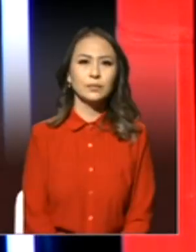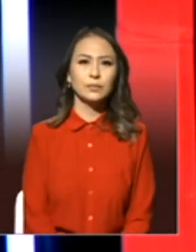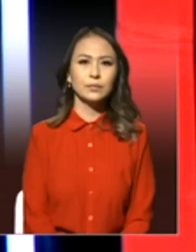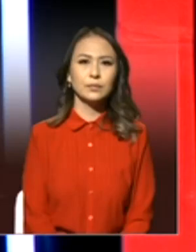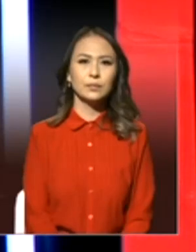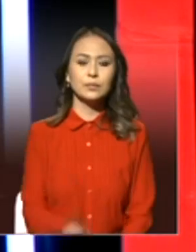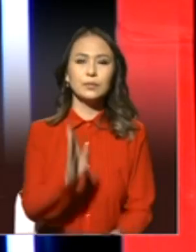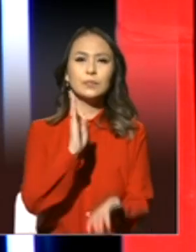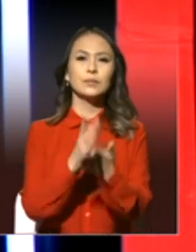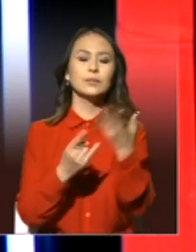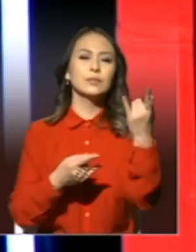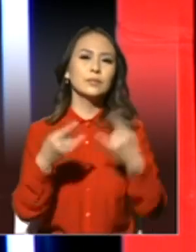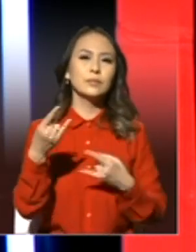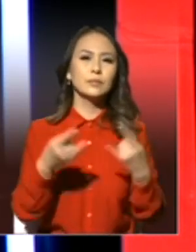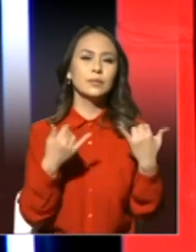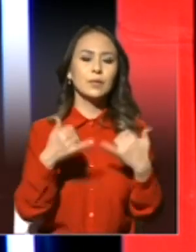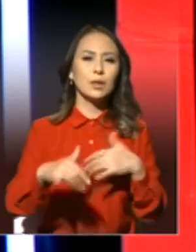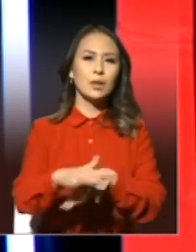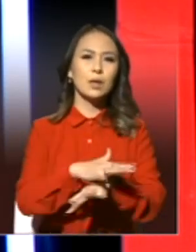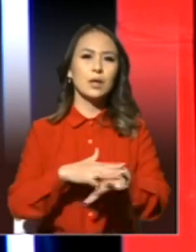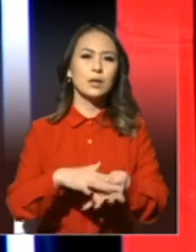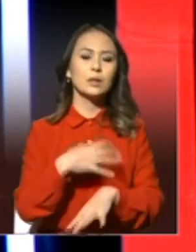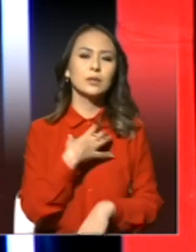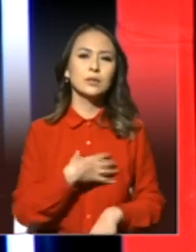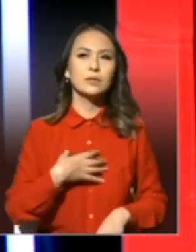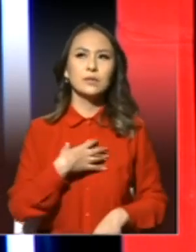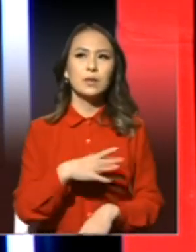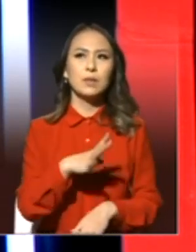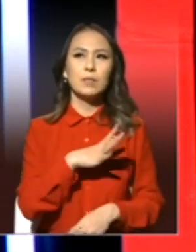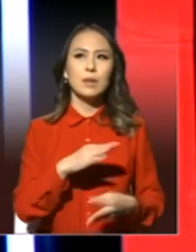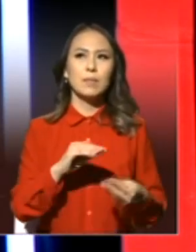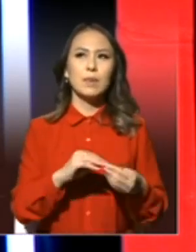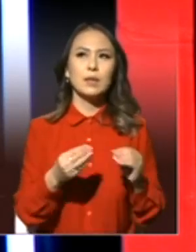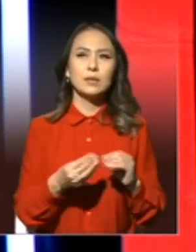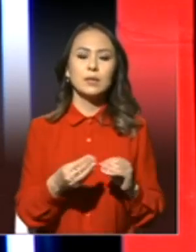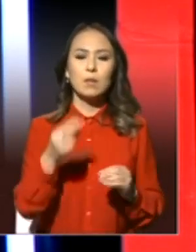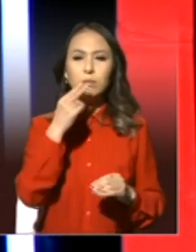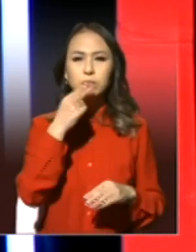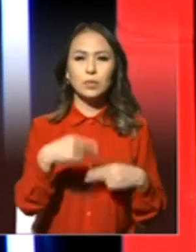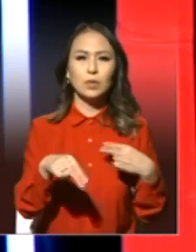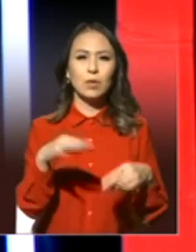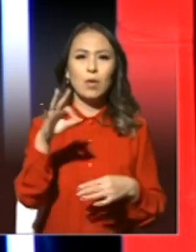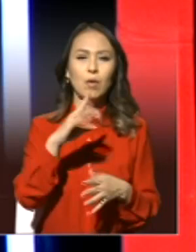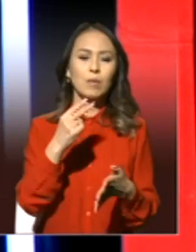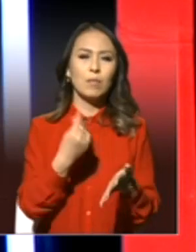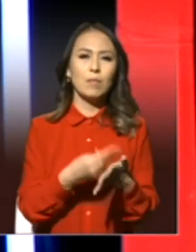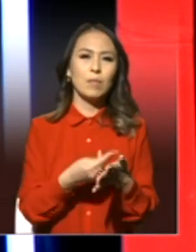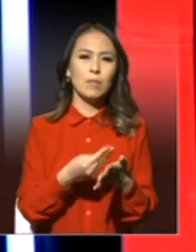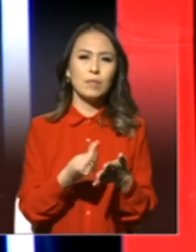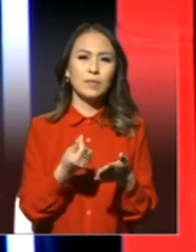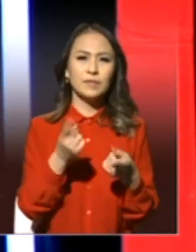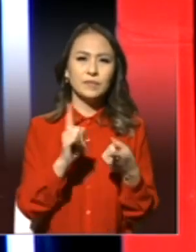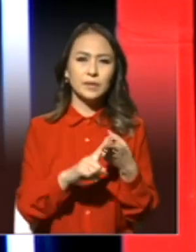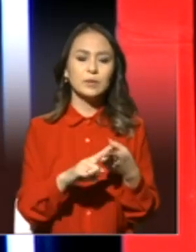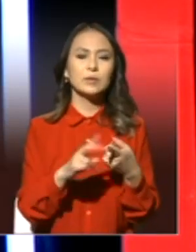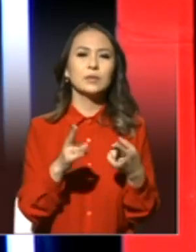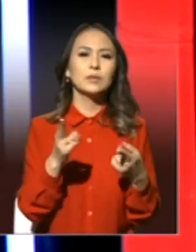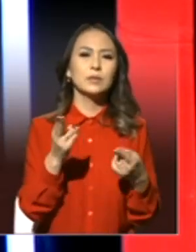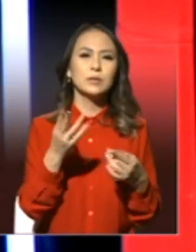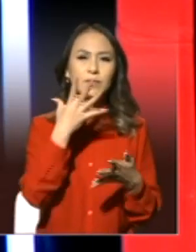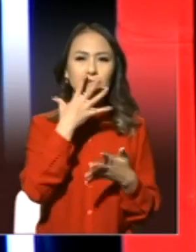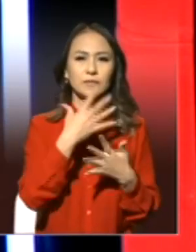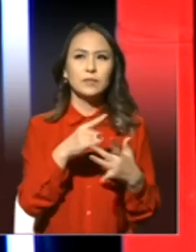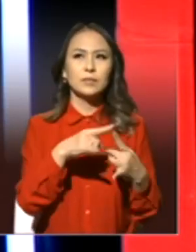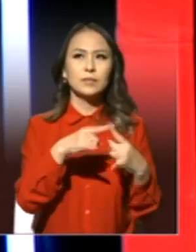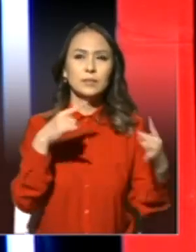Біз тікелей эфирге қайтып оралдық. Халықтың ең жанды жері, жанды мәселесі бұл азық-түлік және оның бағасы ғой. Әр адам өзінің